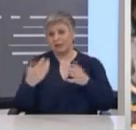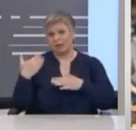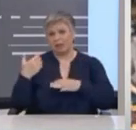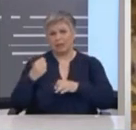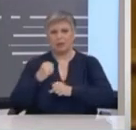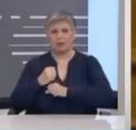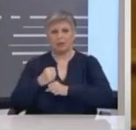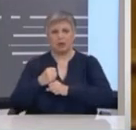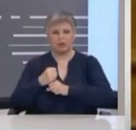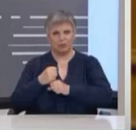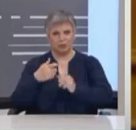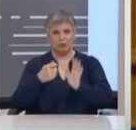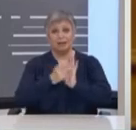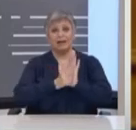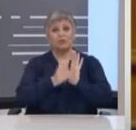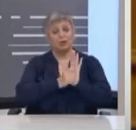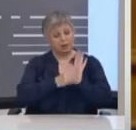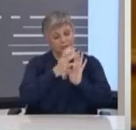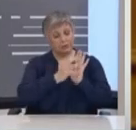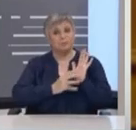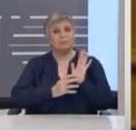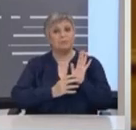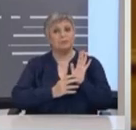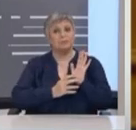Κάνει λοιπόν σαφή αναφορά στην έκθεσή του για τα πεπραγμένα.